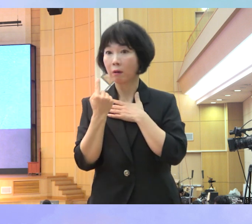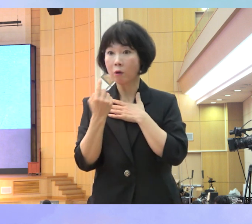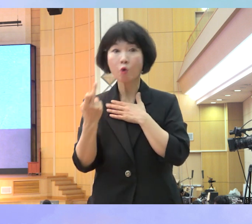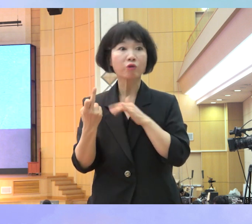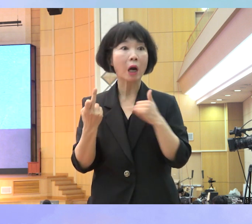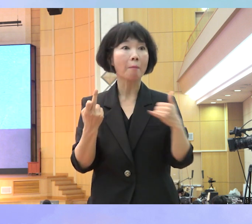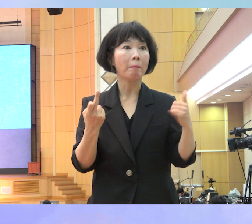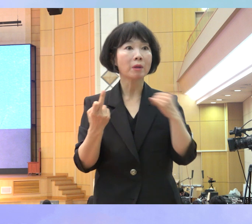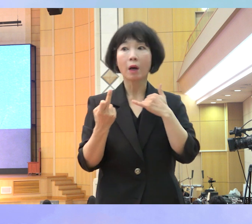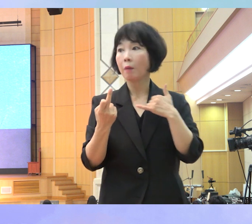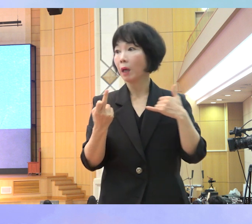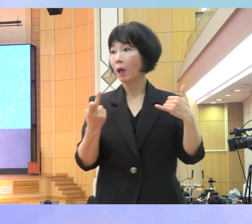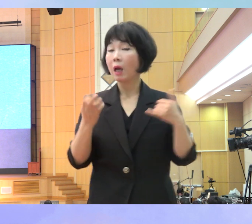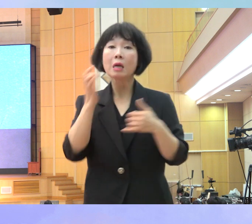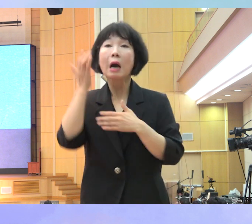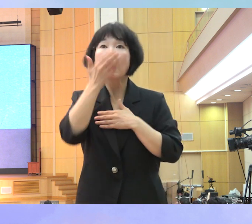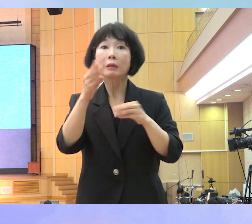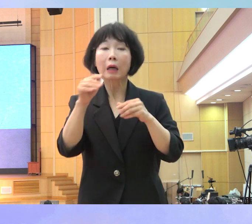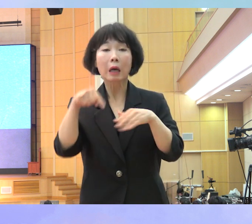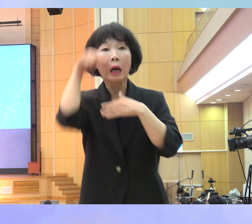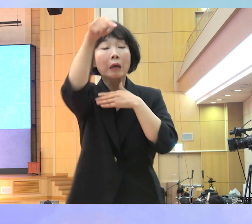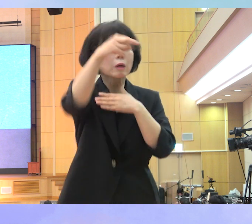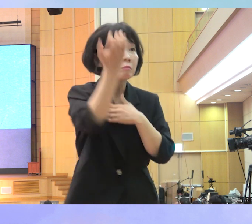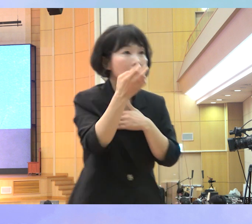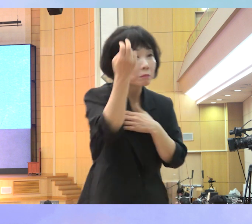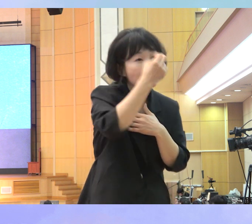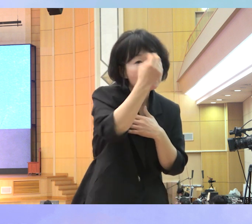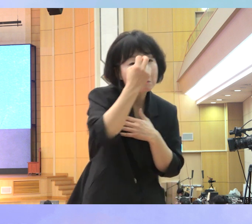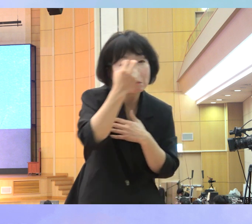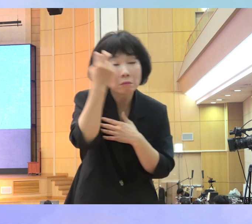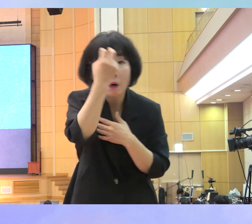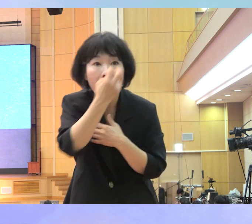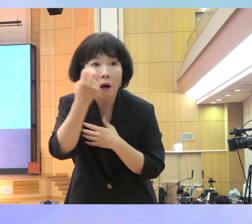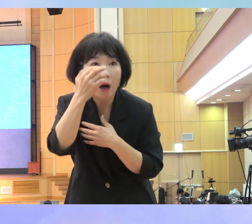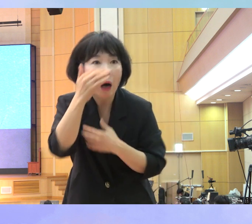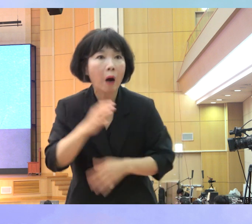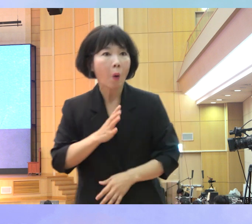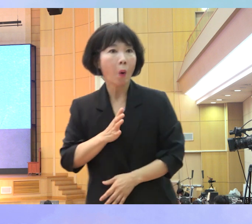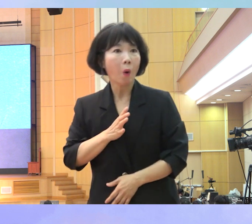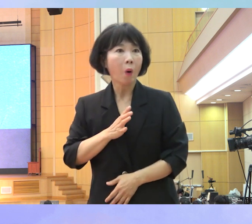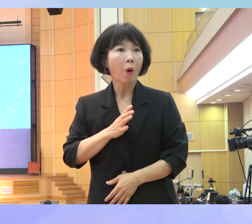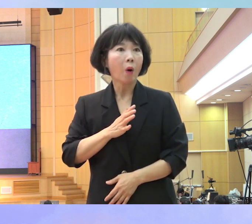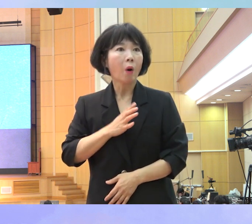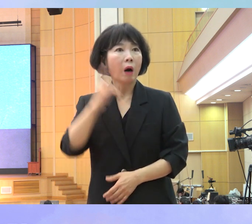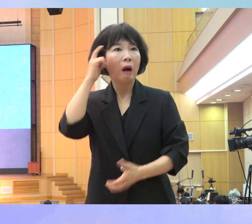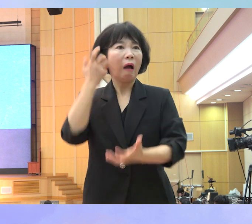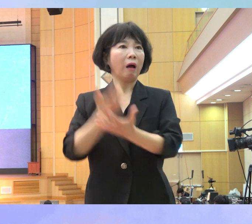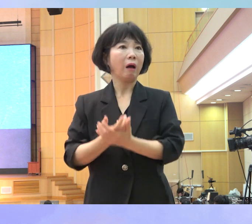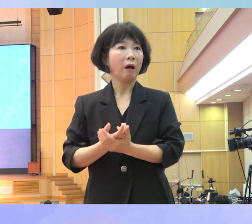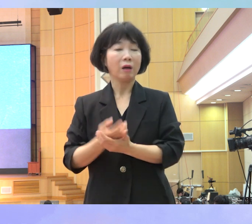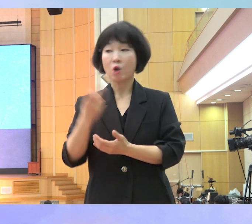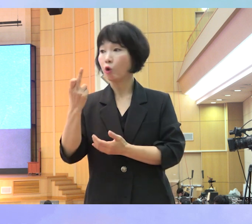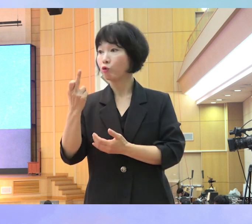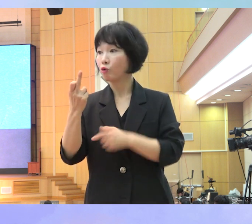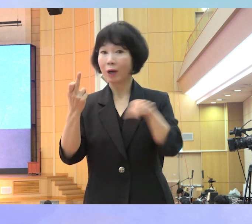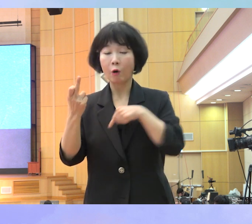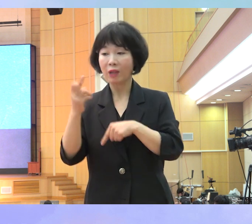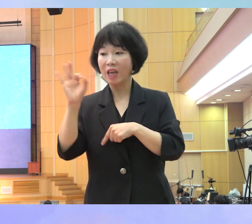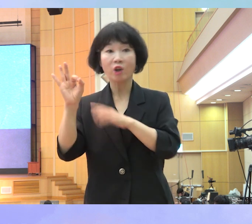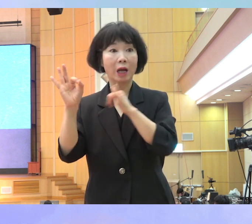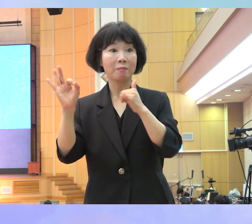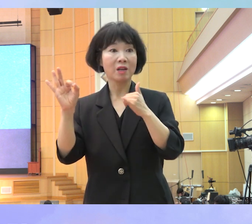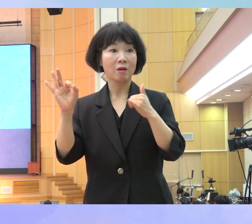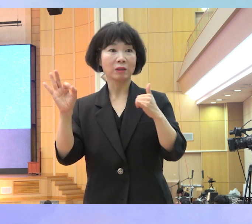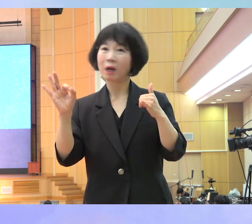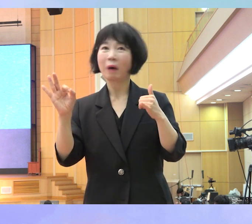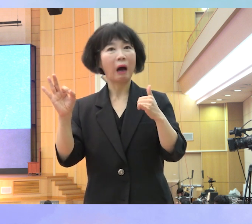가봤더니 정탐해봤더니 어떻더냐? 그랬더니 10명의 정탐꾼들은 다 부정적인 소리라는 거예요. 아,